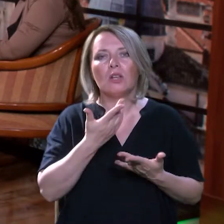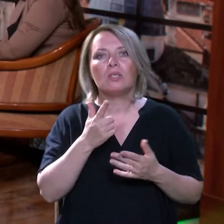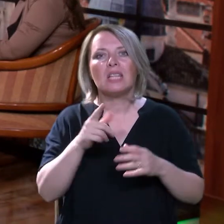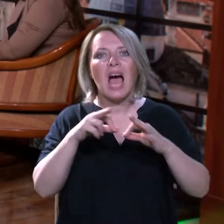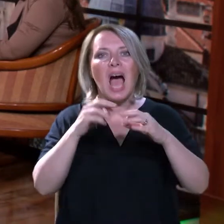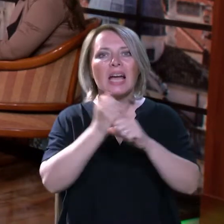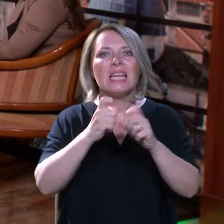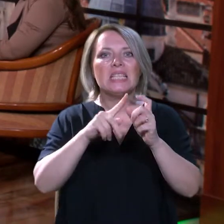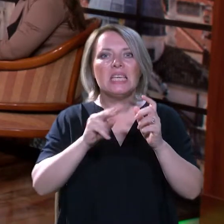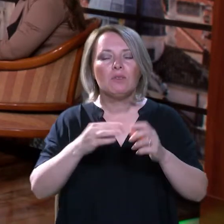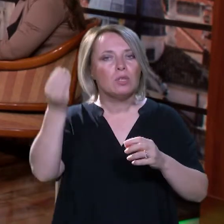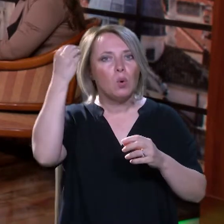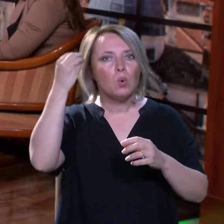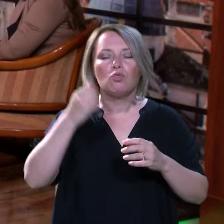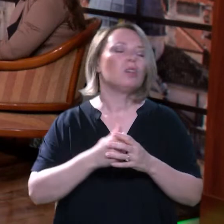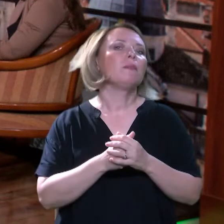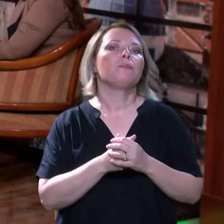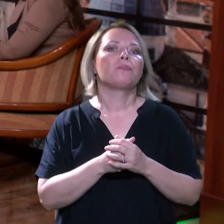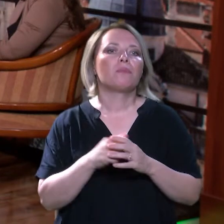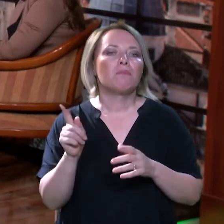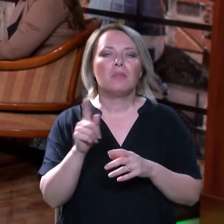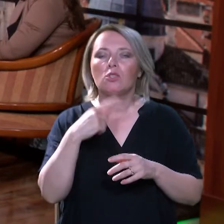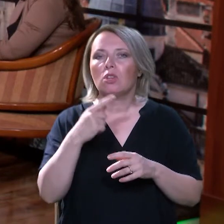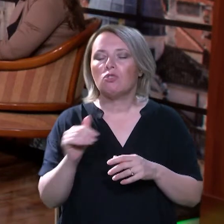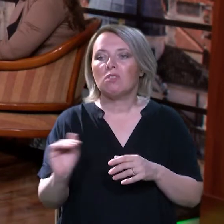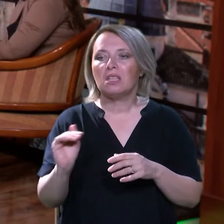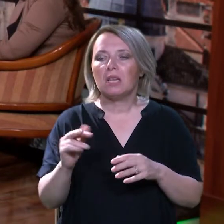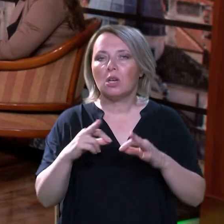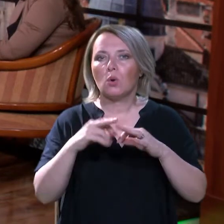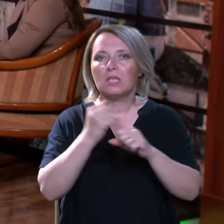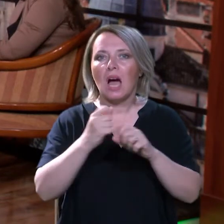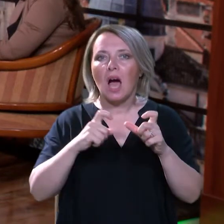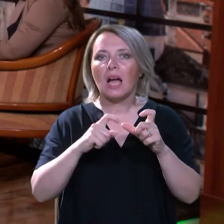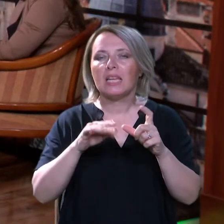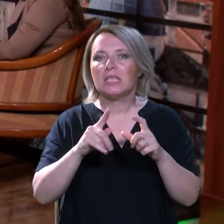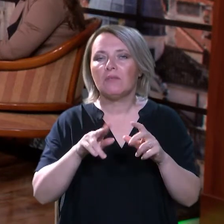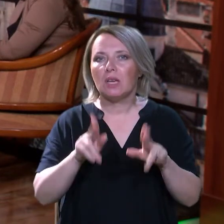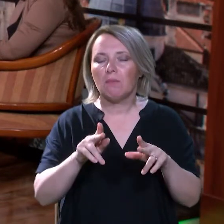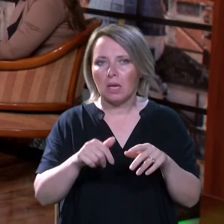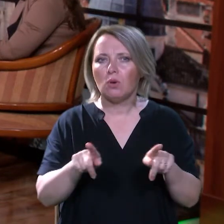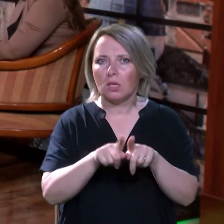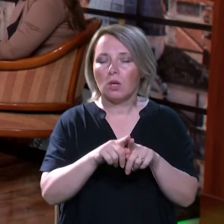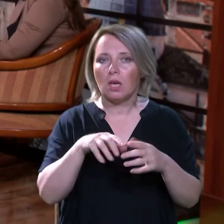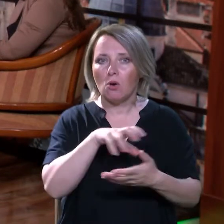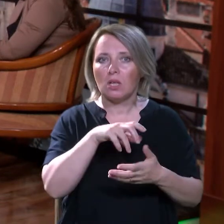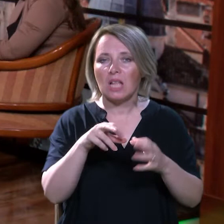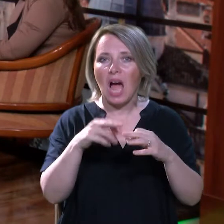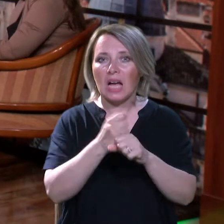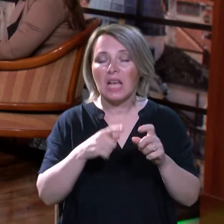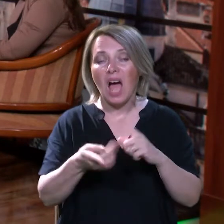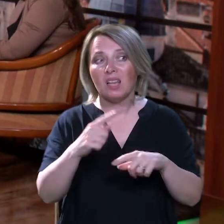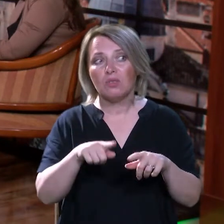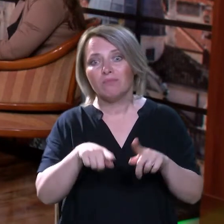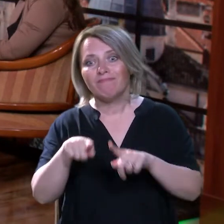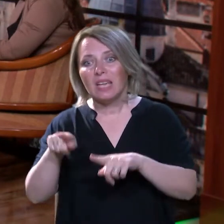se uči. Znači, neću reći da sad djeca koja su agresivna i mladi imaju agresivne roditelje, ali negdje su